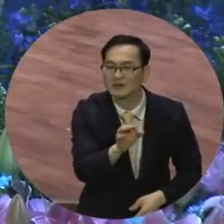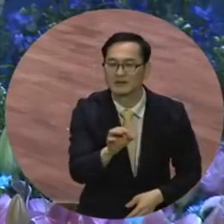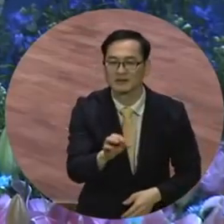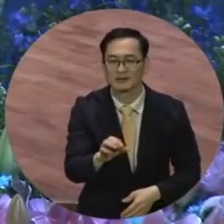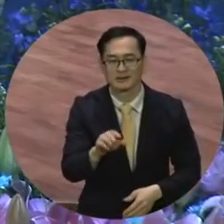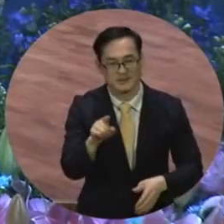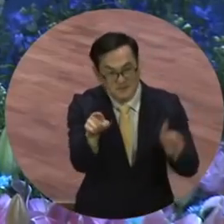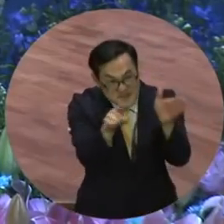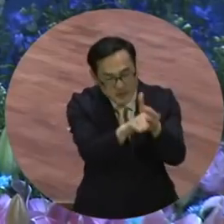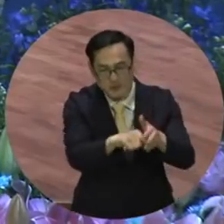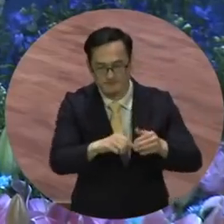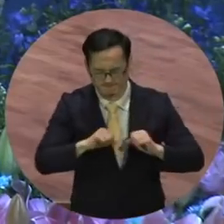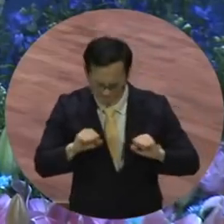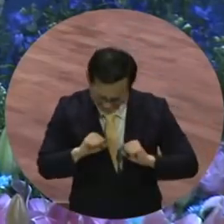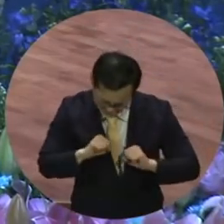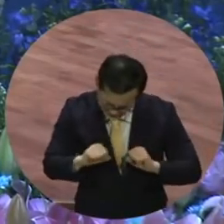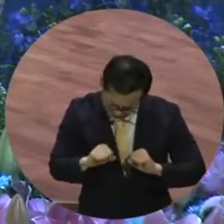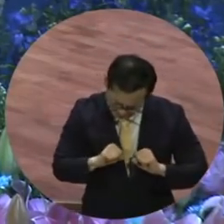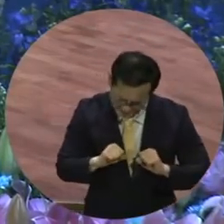없는데.